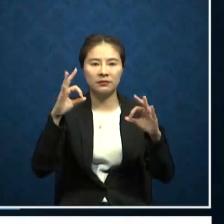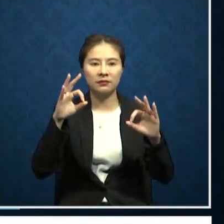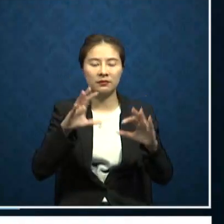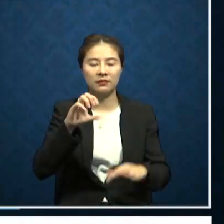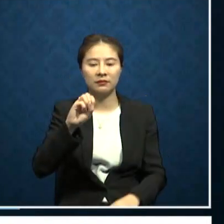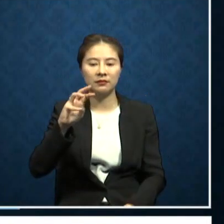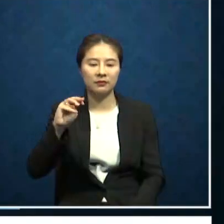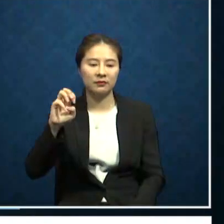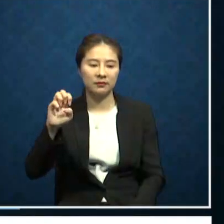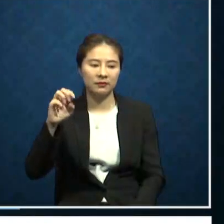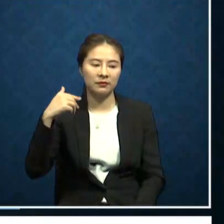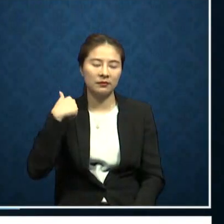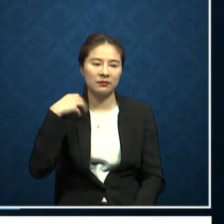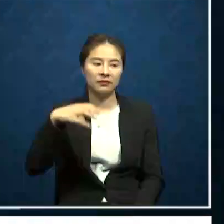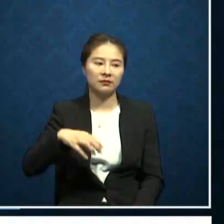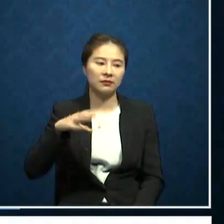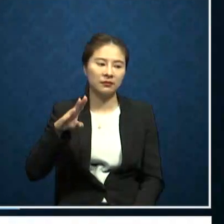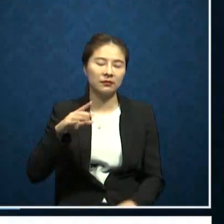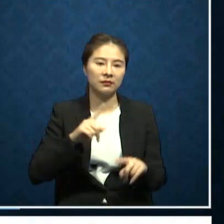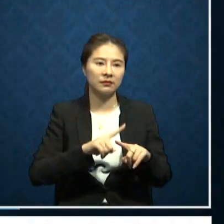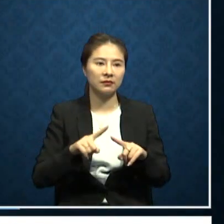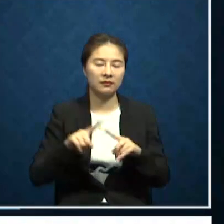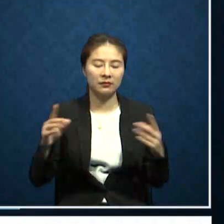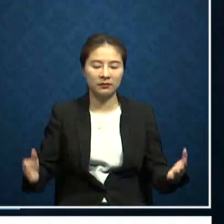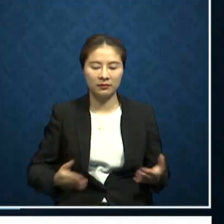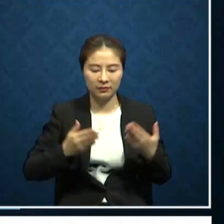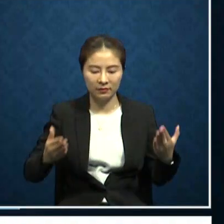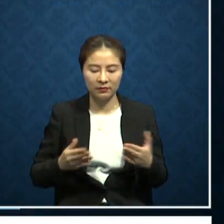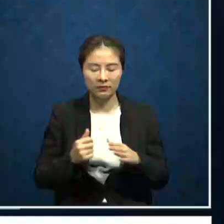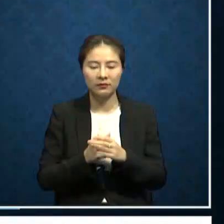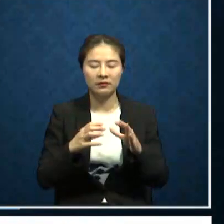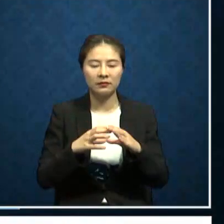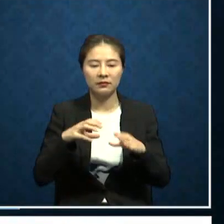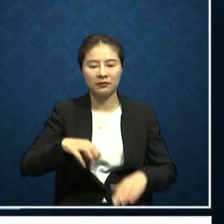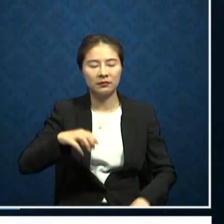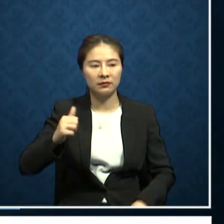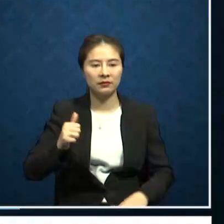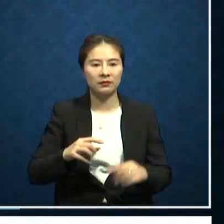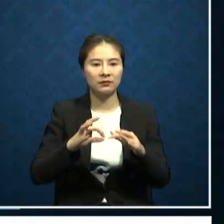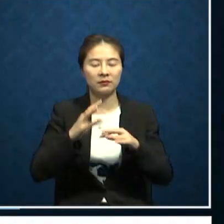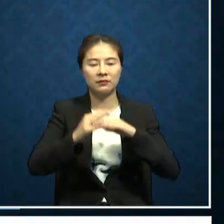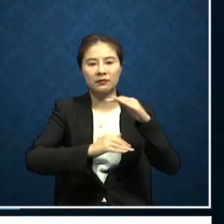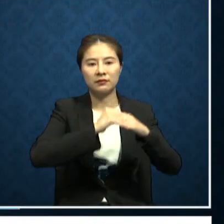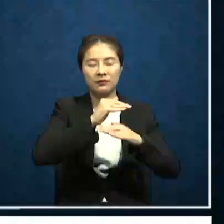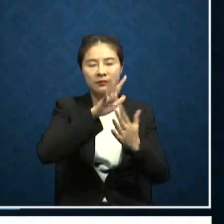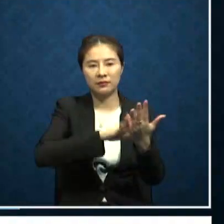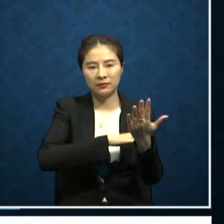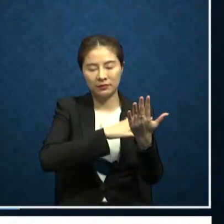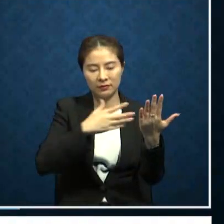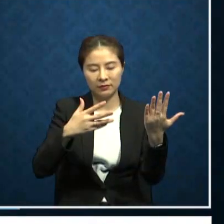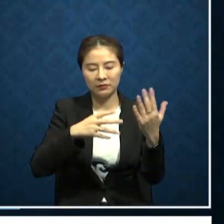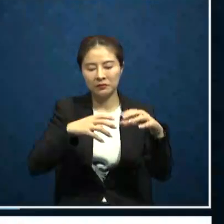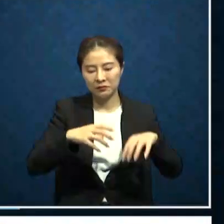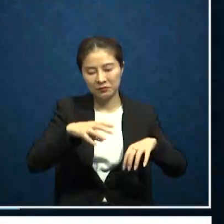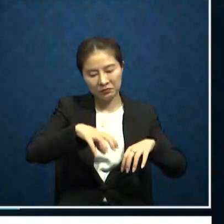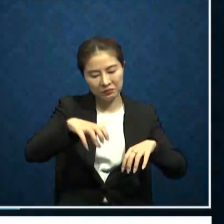smesและบริษัทขนาดใหญ่นะคะการส่งเสริมศักยภาพท้องถิ่นและเมืองนะคะมีการพัฒนาแนวทางเมืองน่าอยู่หน้าลงทุนนะ